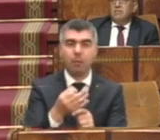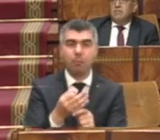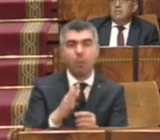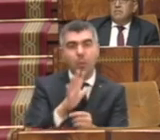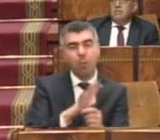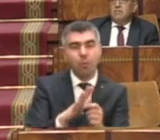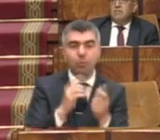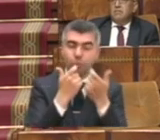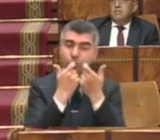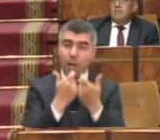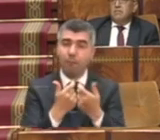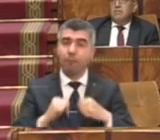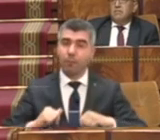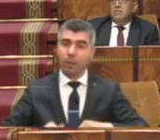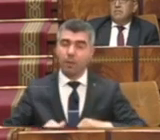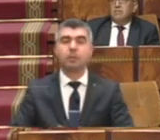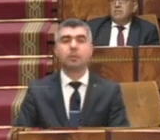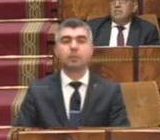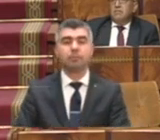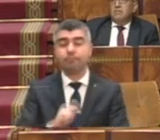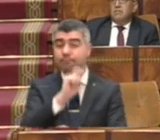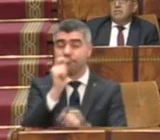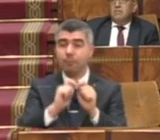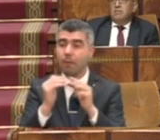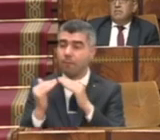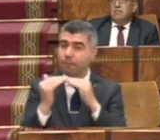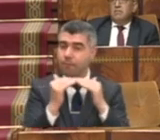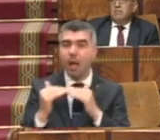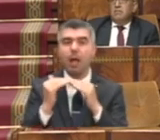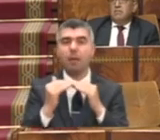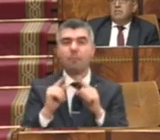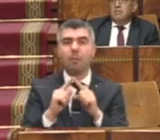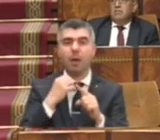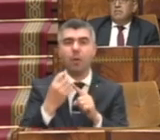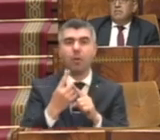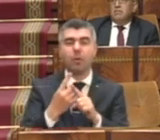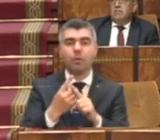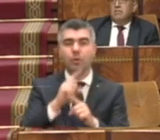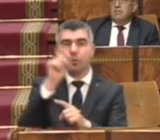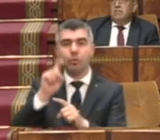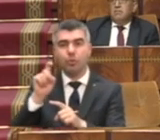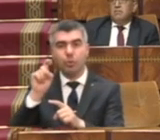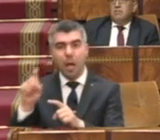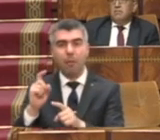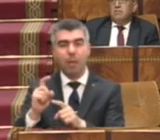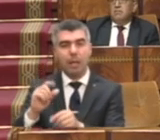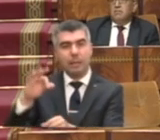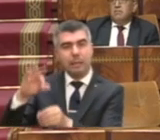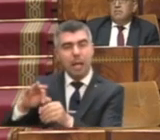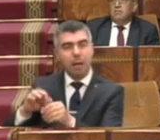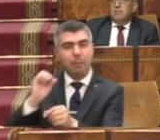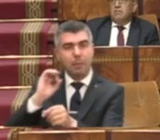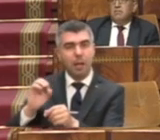اللي كنلاحظ انا السيده الوزيره خصو يكون واحد التنسيق تام بين الوكالات الحضريه والجامعات الحضريه اللي هو الدور ديالها سلبي